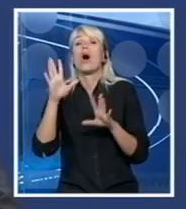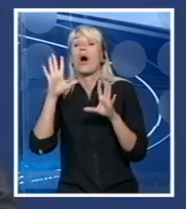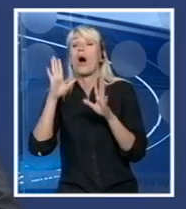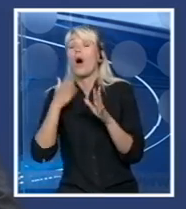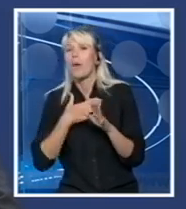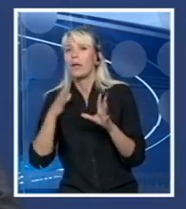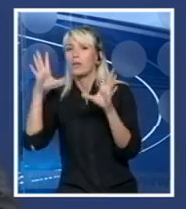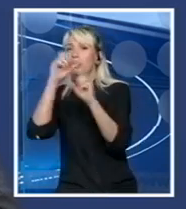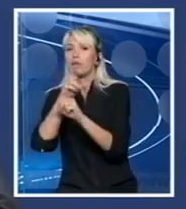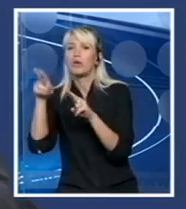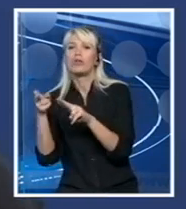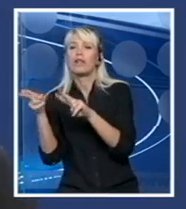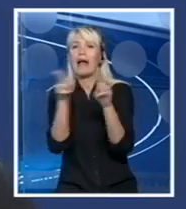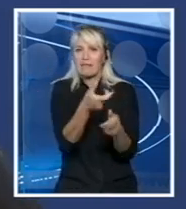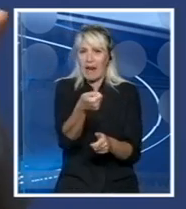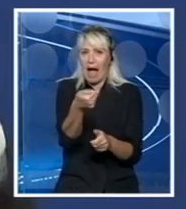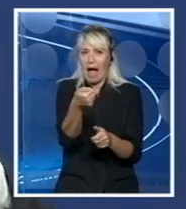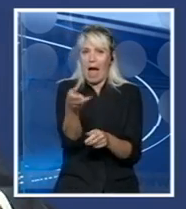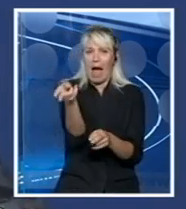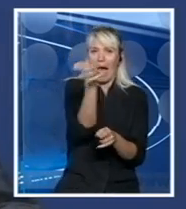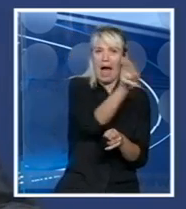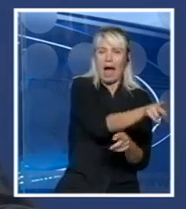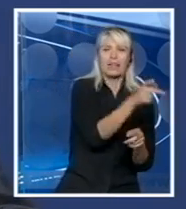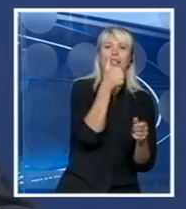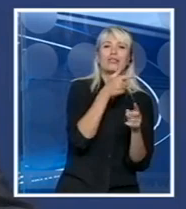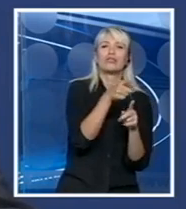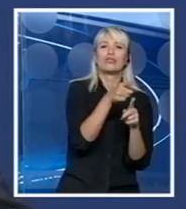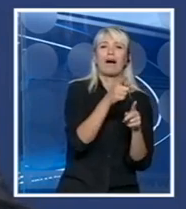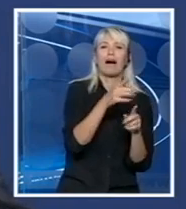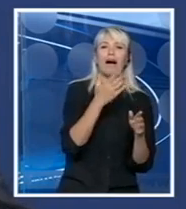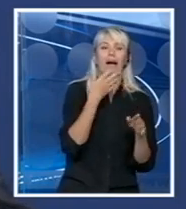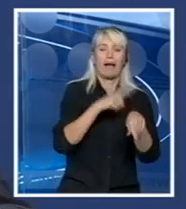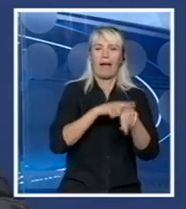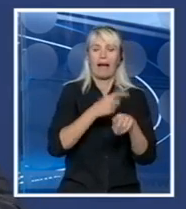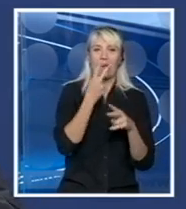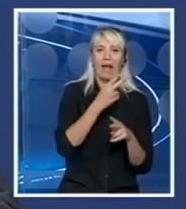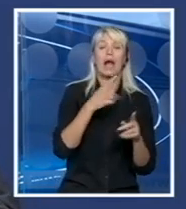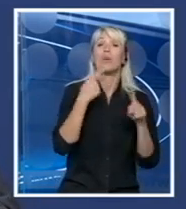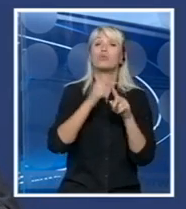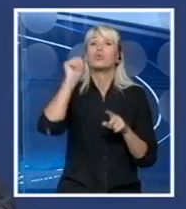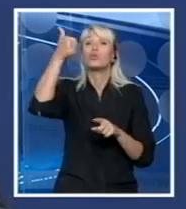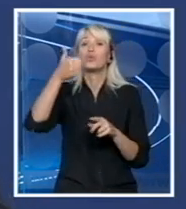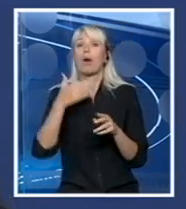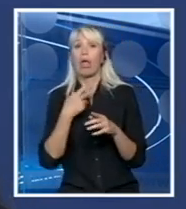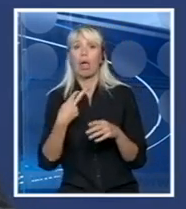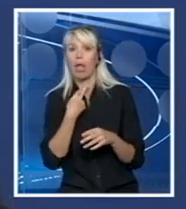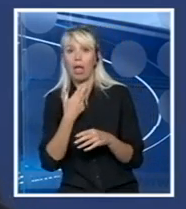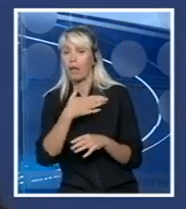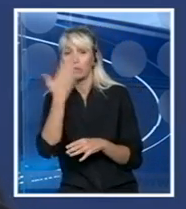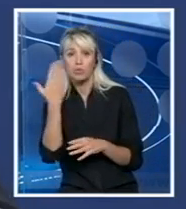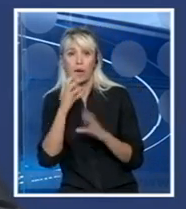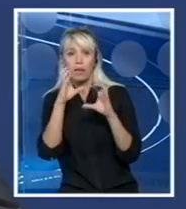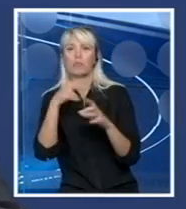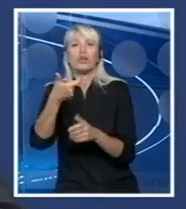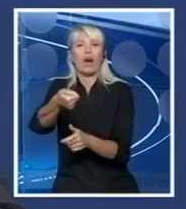mnogo toga da sa nastavnikom već sutradan vide i da utvrde šta nisu mogli da uradi i da propuste. Ima mnogo toga još, ja mislim da je ovo